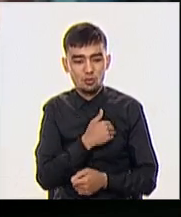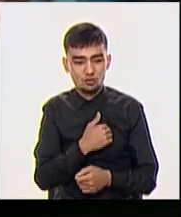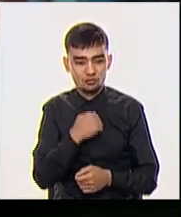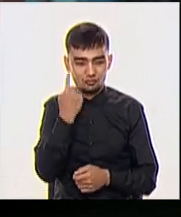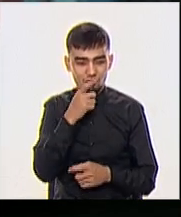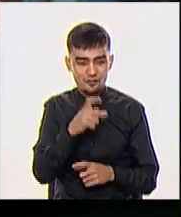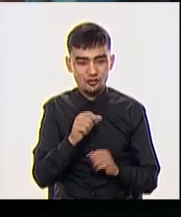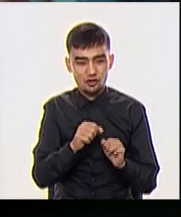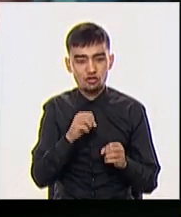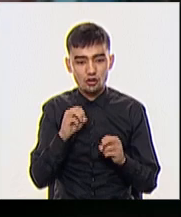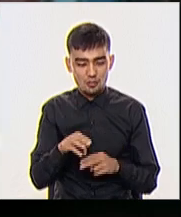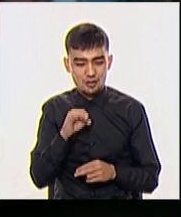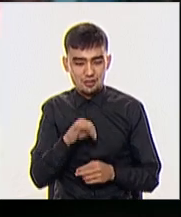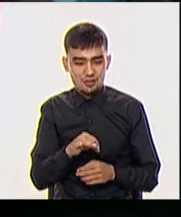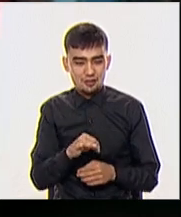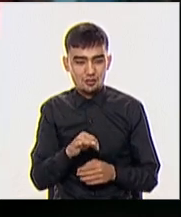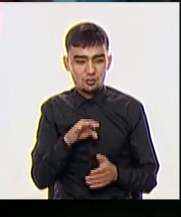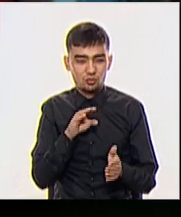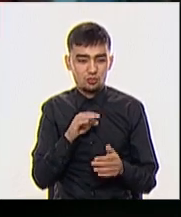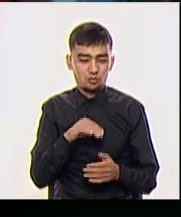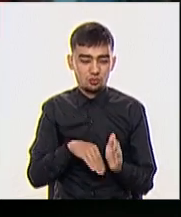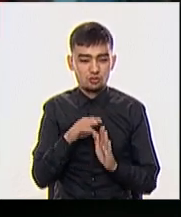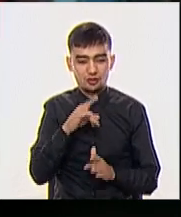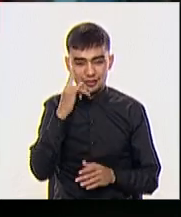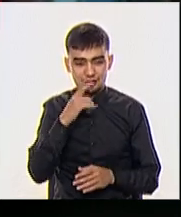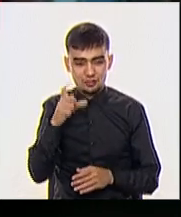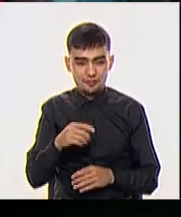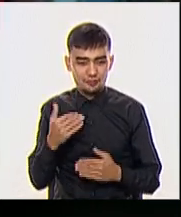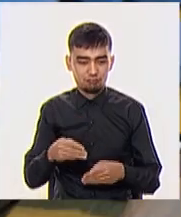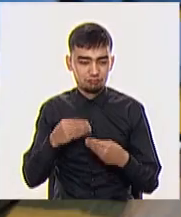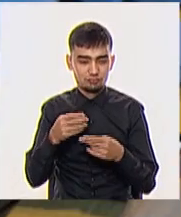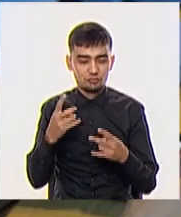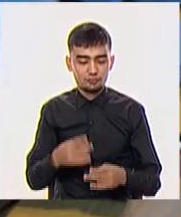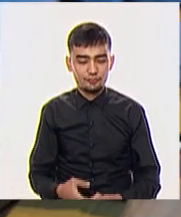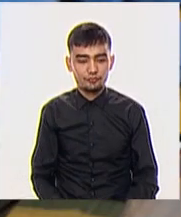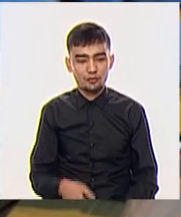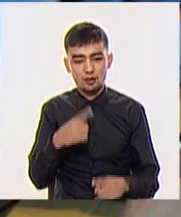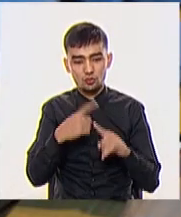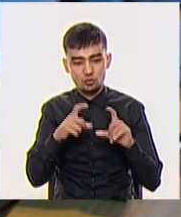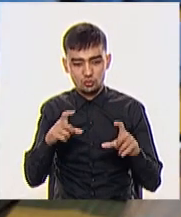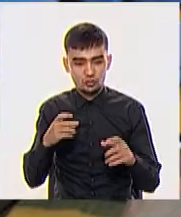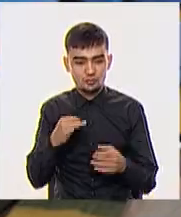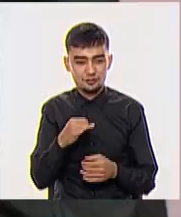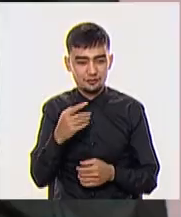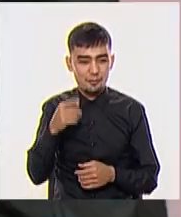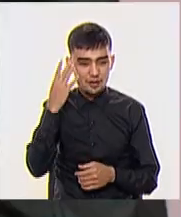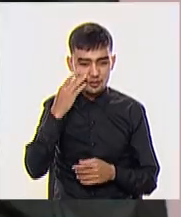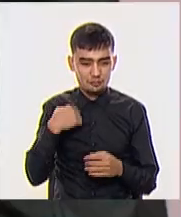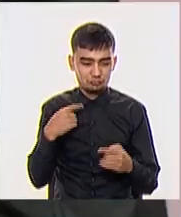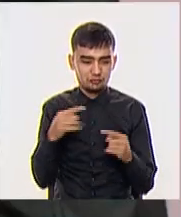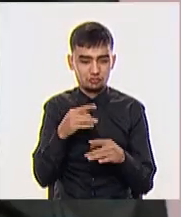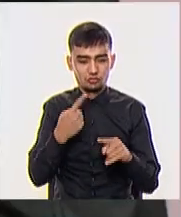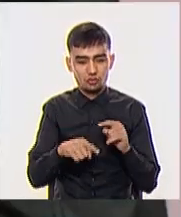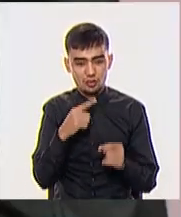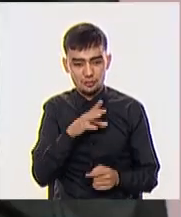үйтіп қорғағанша, ондадан да жалпы қазақтың мүддесін бірақ қорғайық. Алайда өзге азаматтар белсендінің пікірімен мүлде